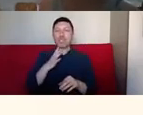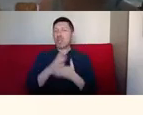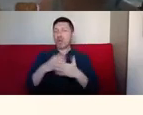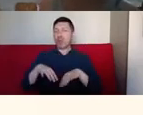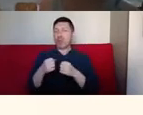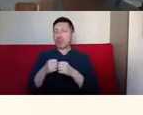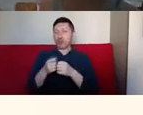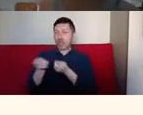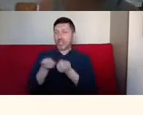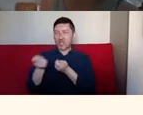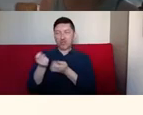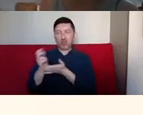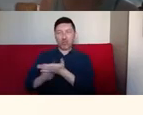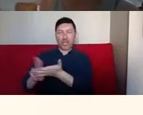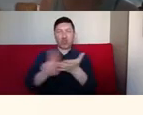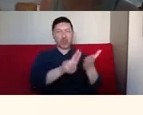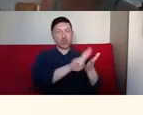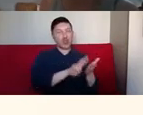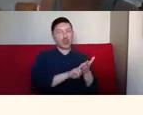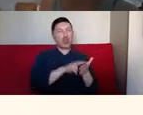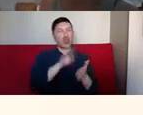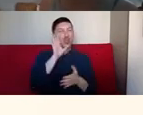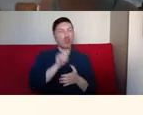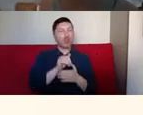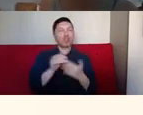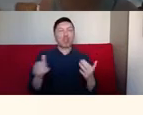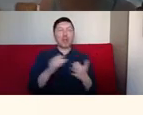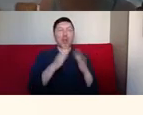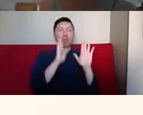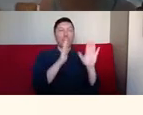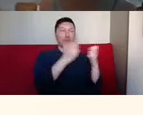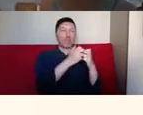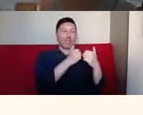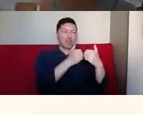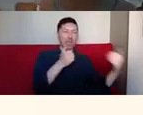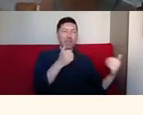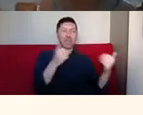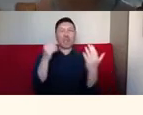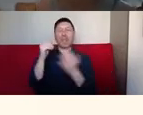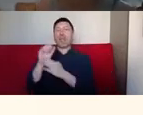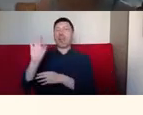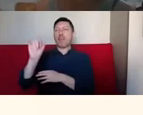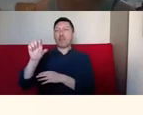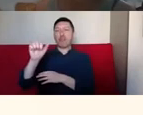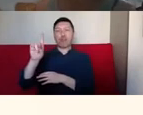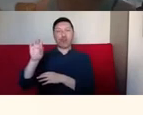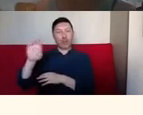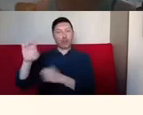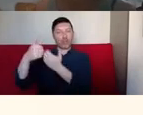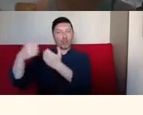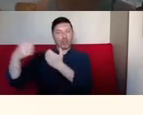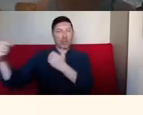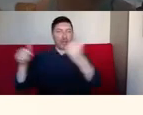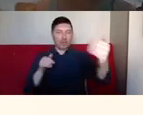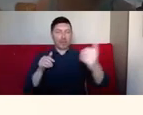Donc, mes collègues flamands, germanophones et bruxellois ont aussi une législation et des actions qui sont